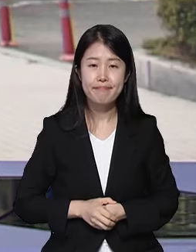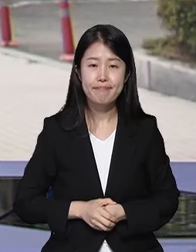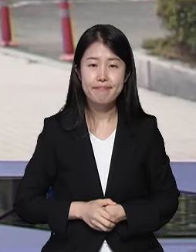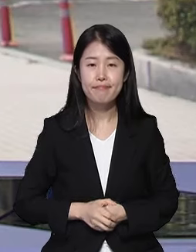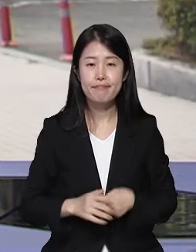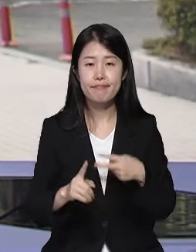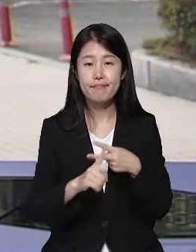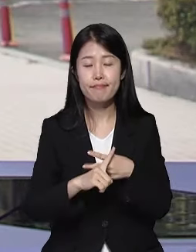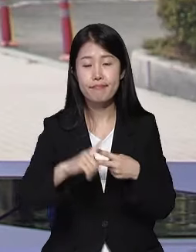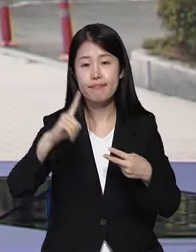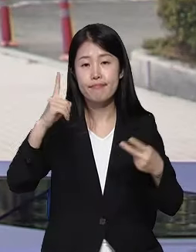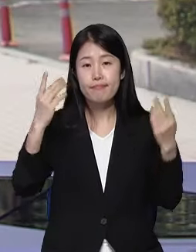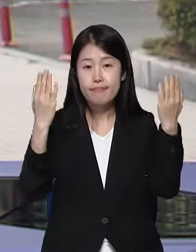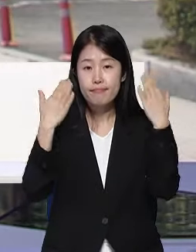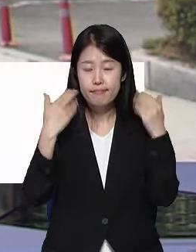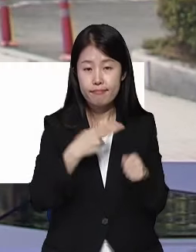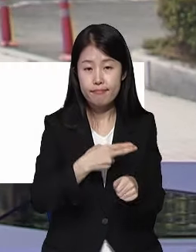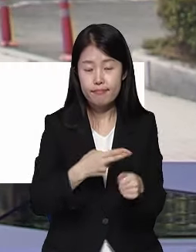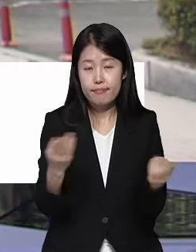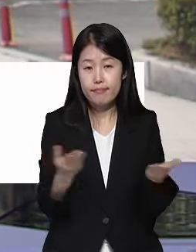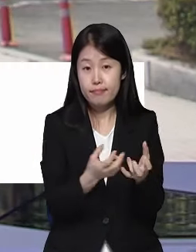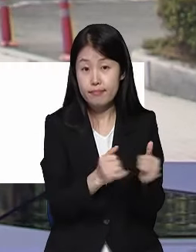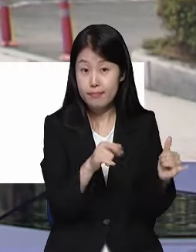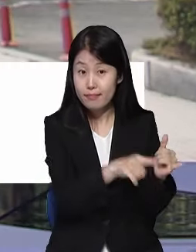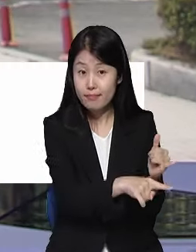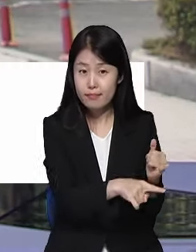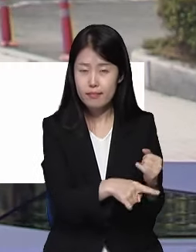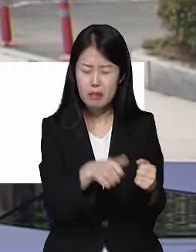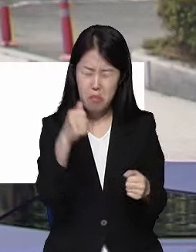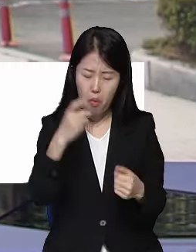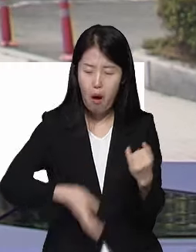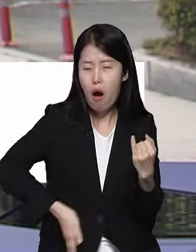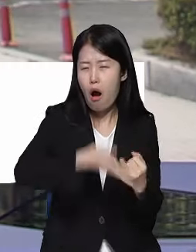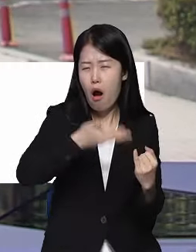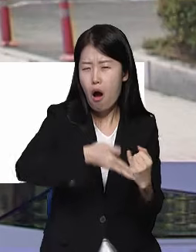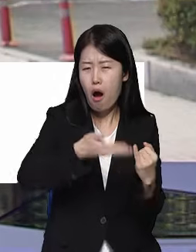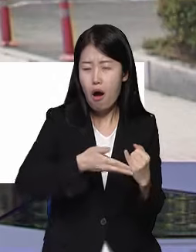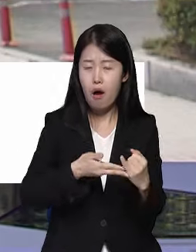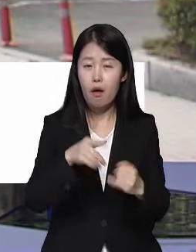중학교 교직원을 상습적으로 성추행한 전직 행정실장이